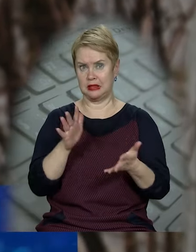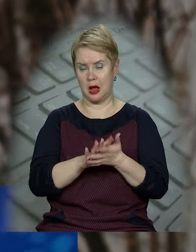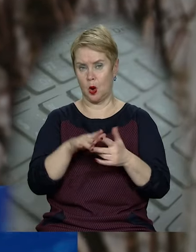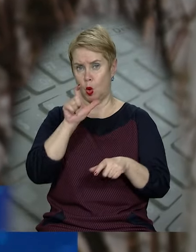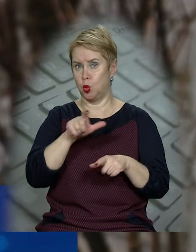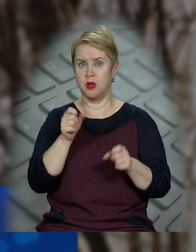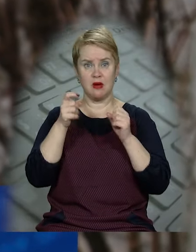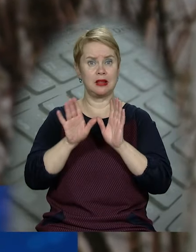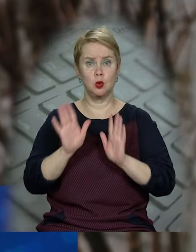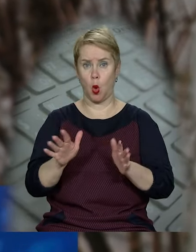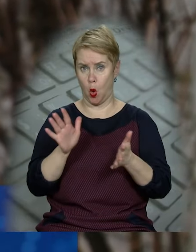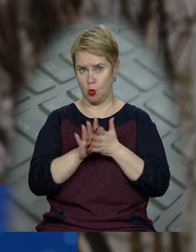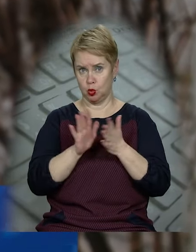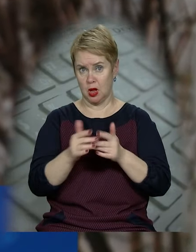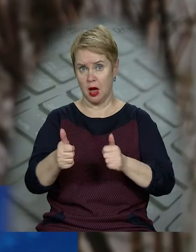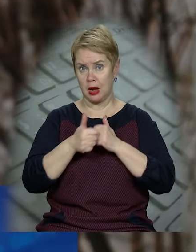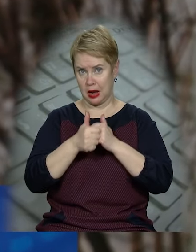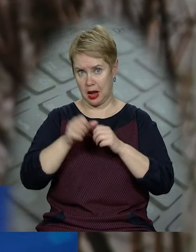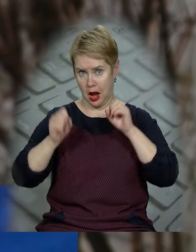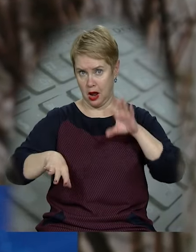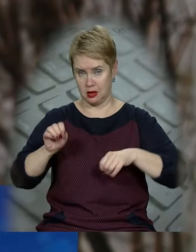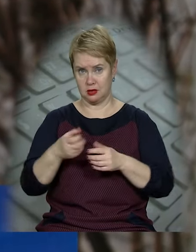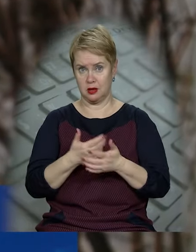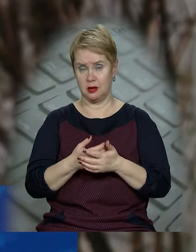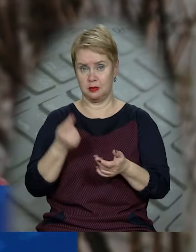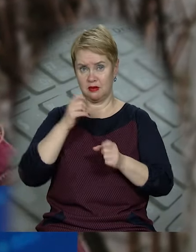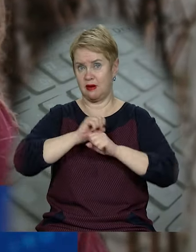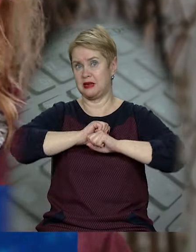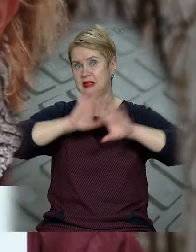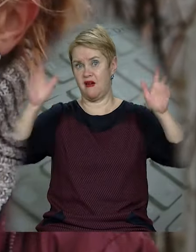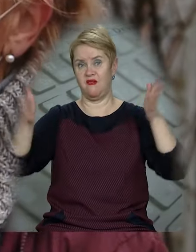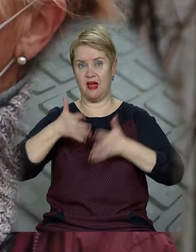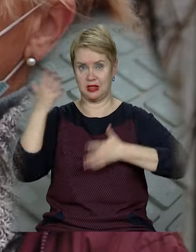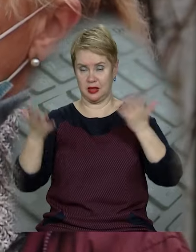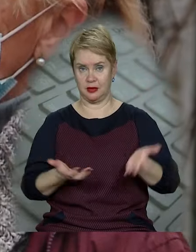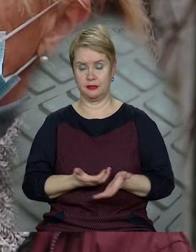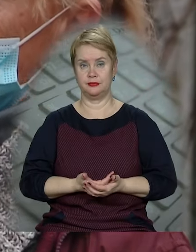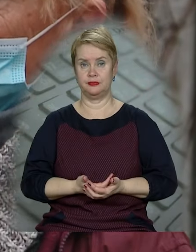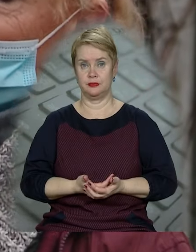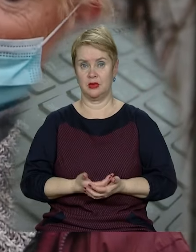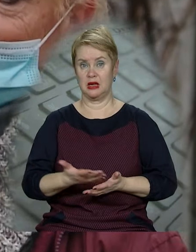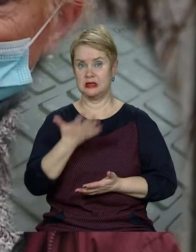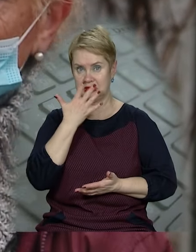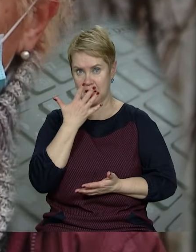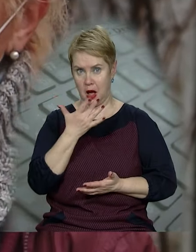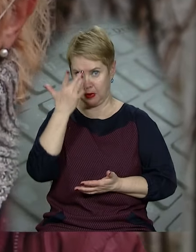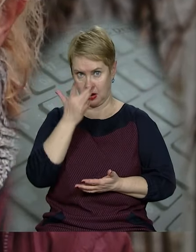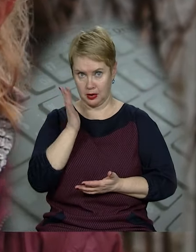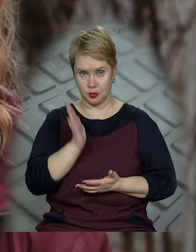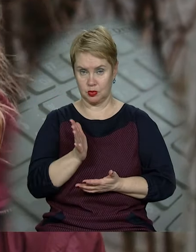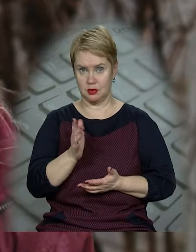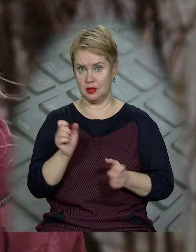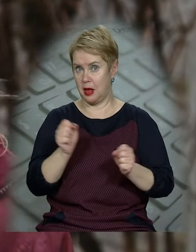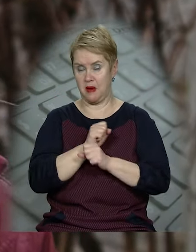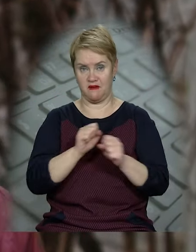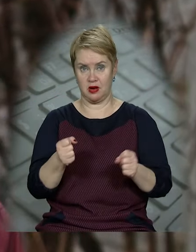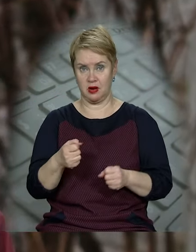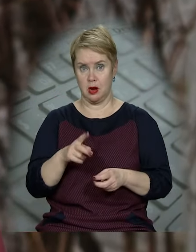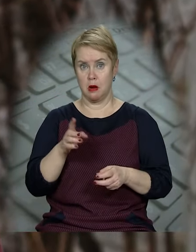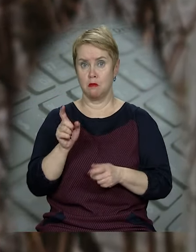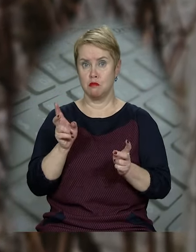вибрасують не тільки в мусорник, але й рядом. При вітрах все розлітається. Запах літом стоїть неймовірний.